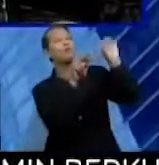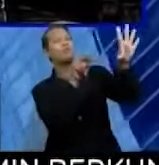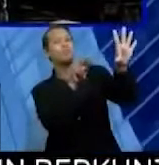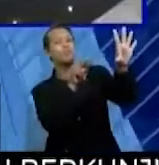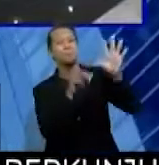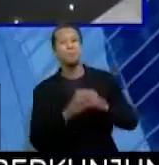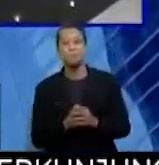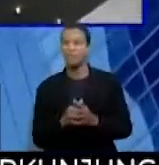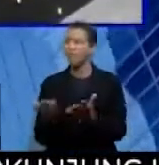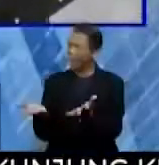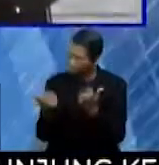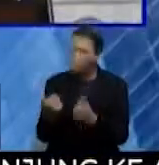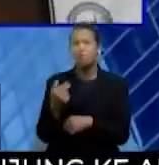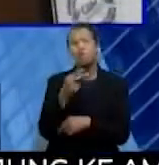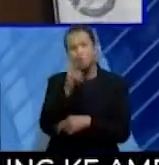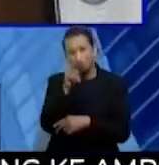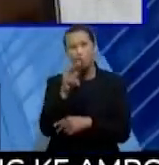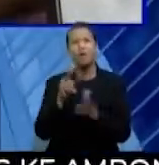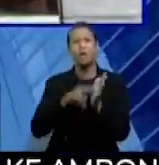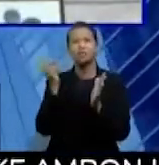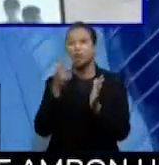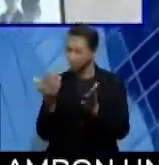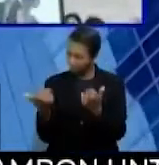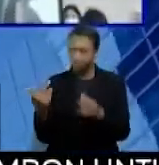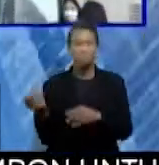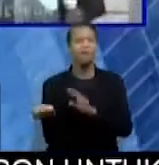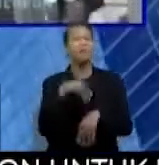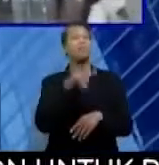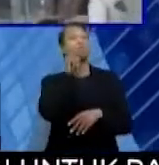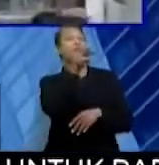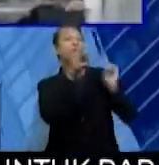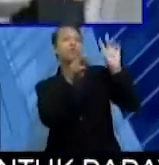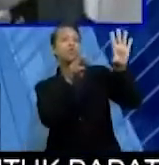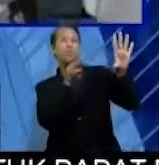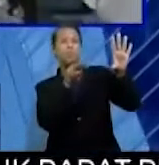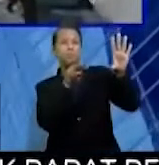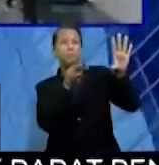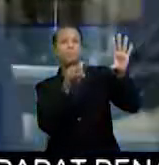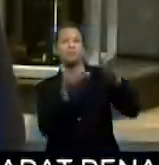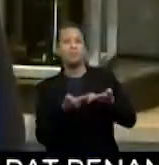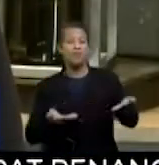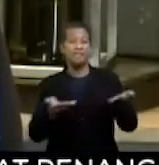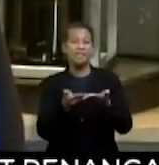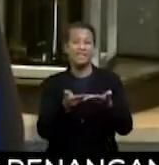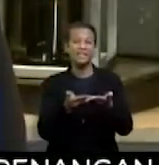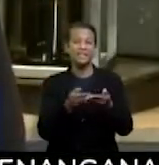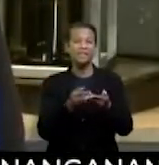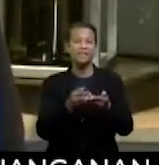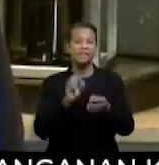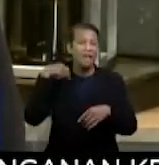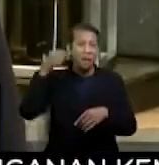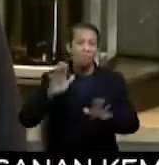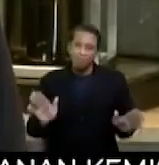datang kembali ke bioskop, dan akhirnya seluruh ekosistem industri perfilman bisa kembali pulih dan bahkan lebih besar dari sebelum